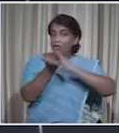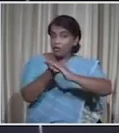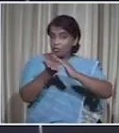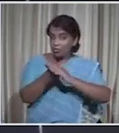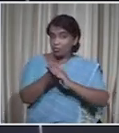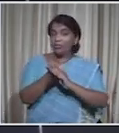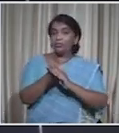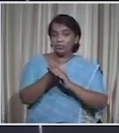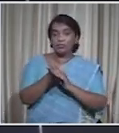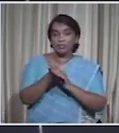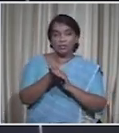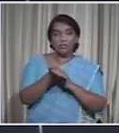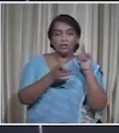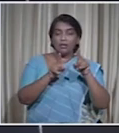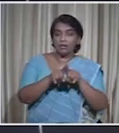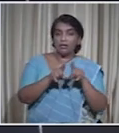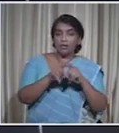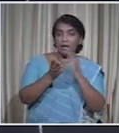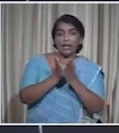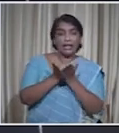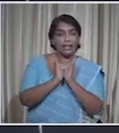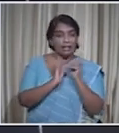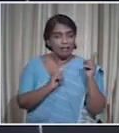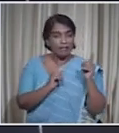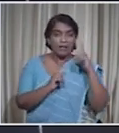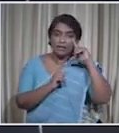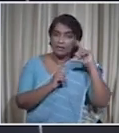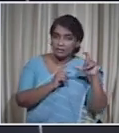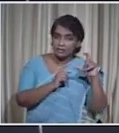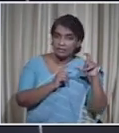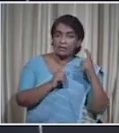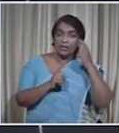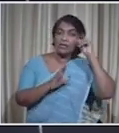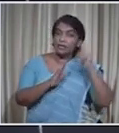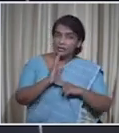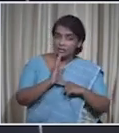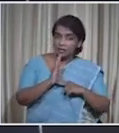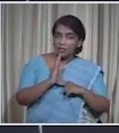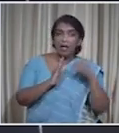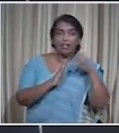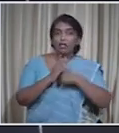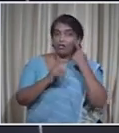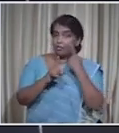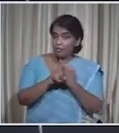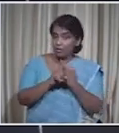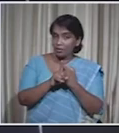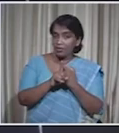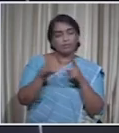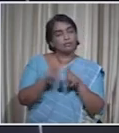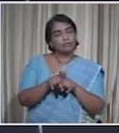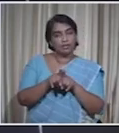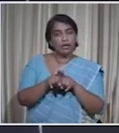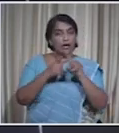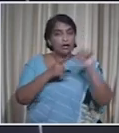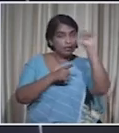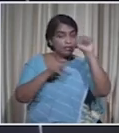මේ ආයතන අමතර අපිට උදව් කරන ඉන්දියාව චීනය ජපානය දකුණු කොරියාව ඒ වගේම